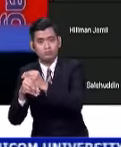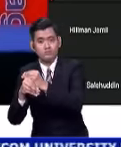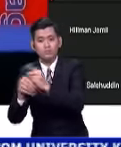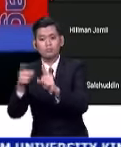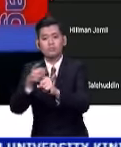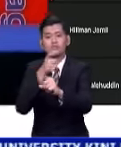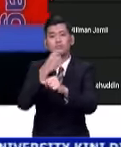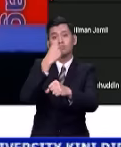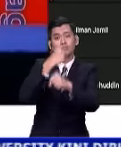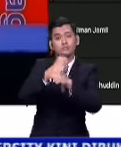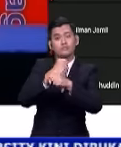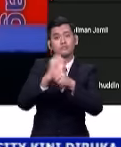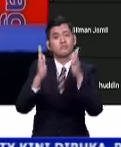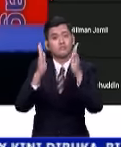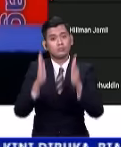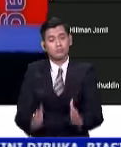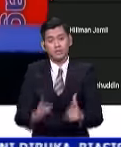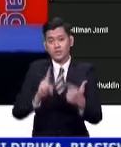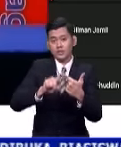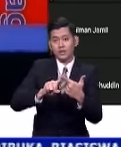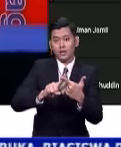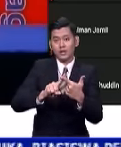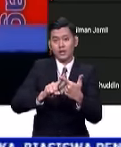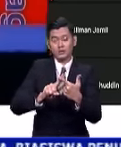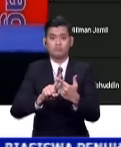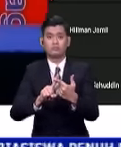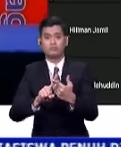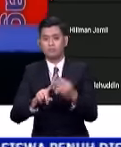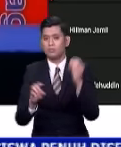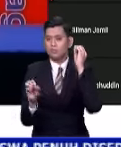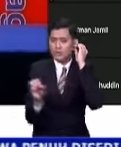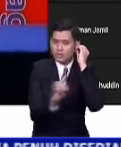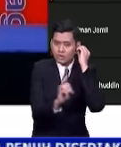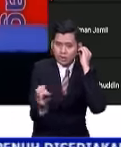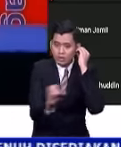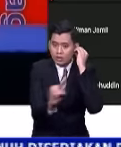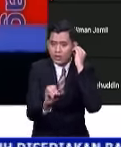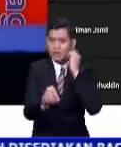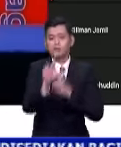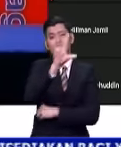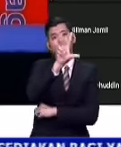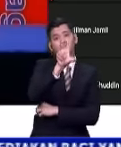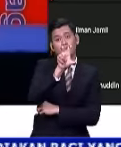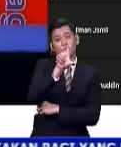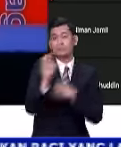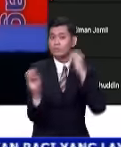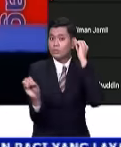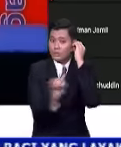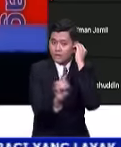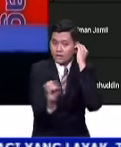tenaga kerja, iaitu doktor dan paramedik yang lain, iaitu 30 doktor lagi plus